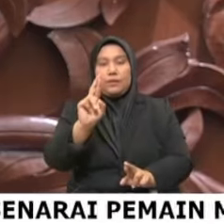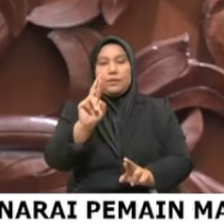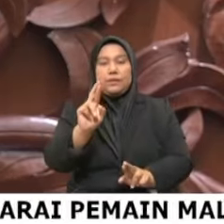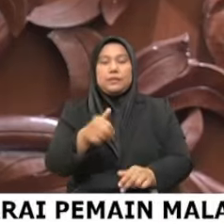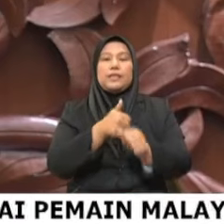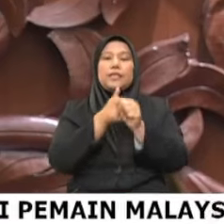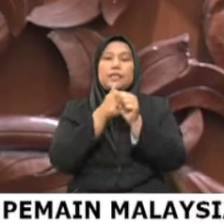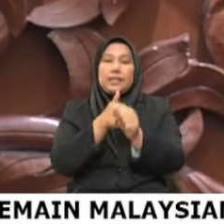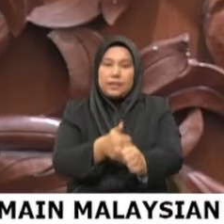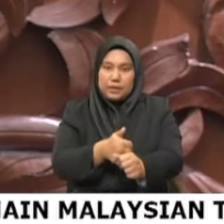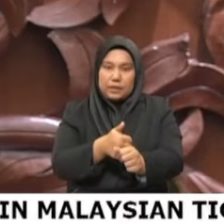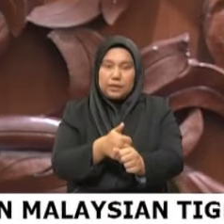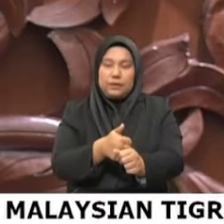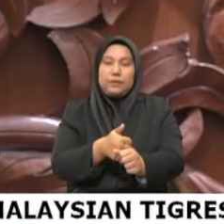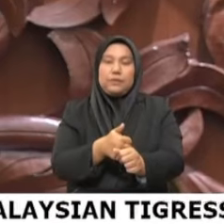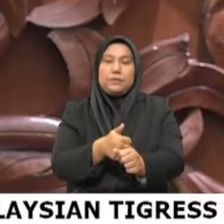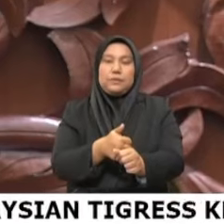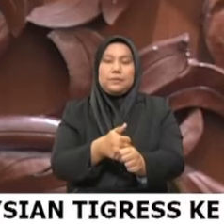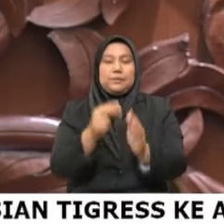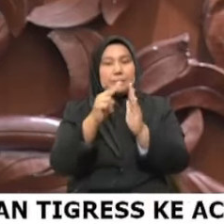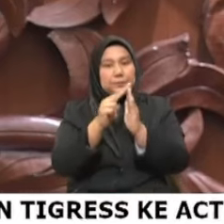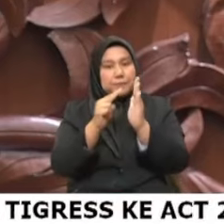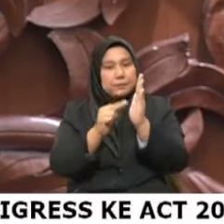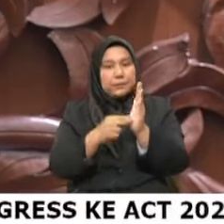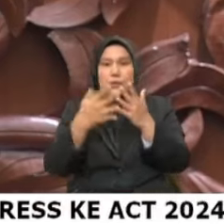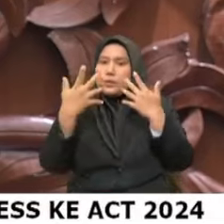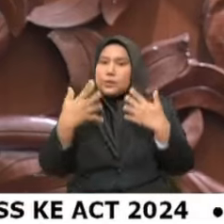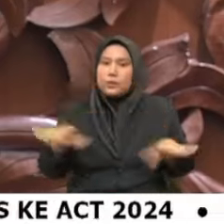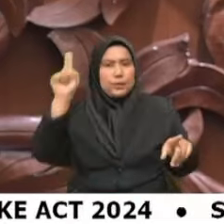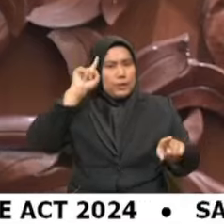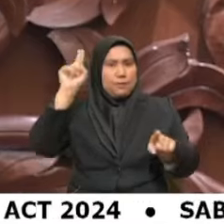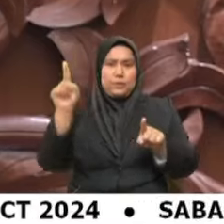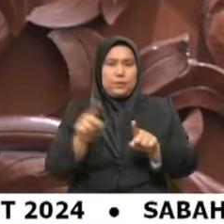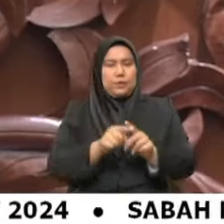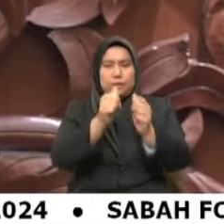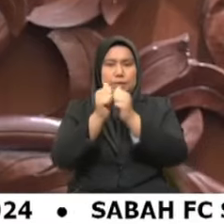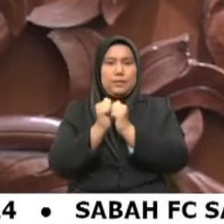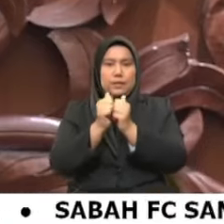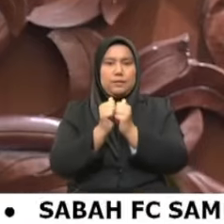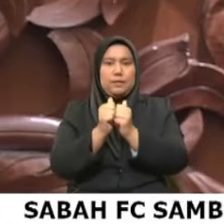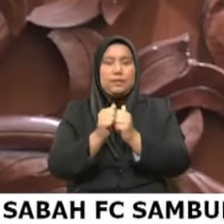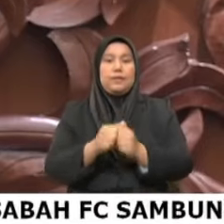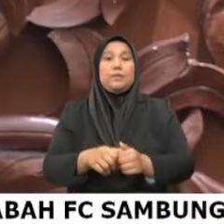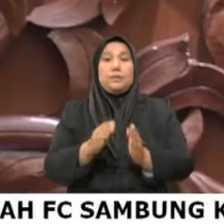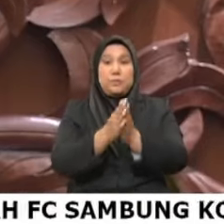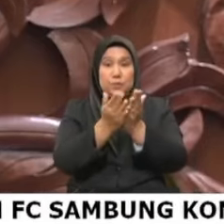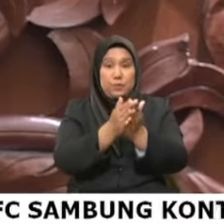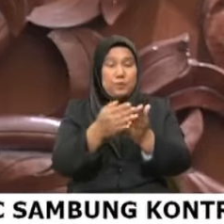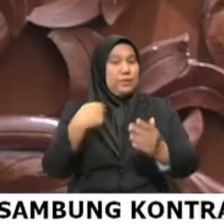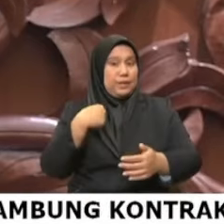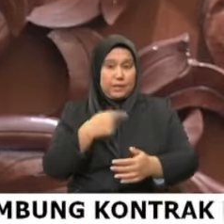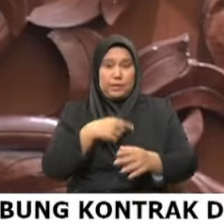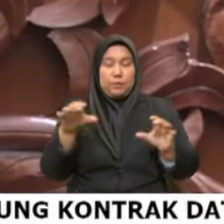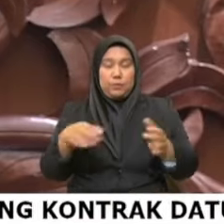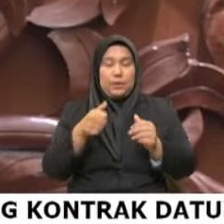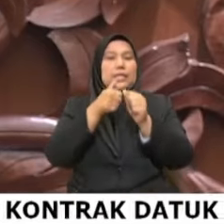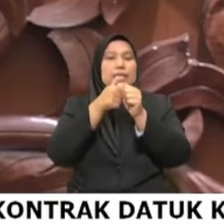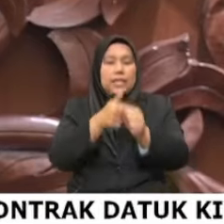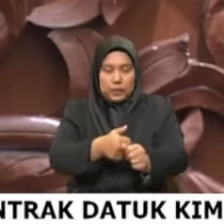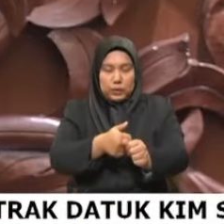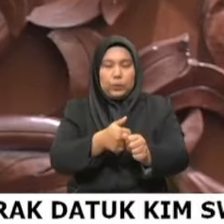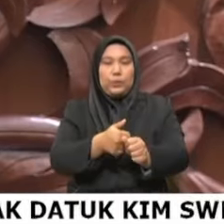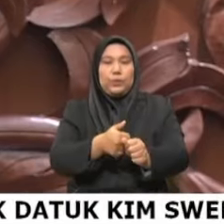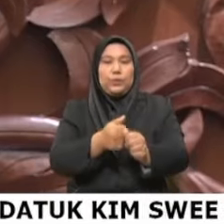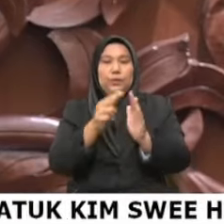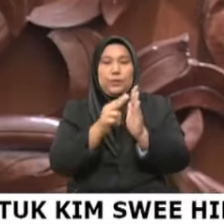the decorum dan juga undang-undang yang telah kita setujui sama. Buku ini kita yang buat. Jadi ikut peraturan. Namun pun